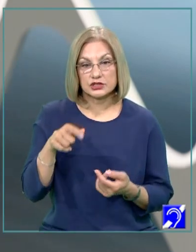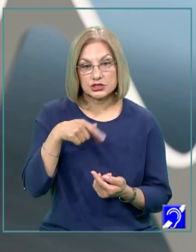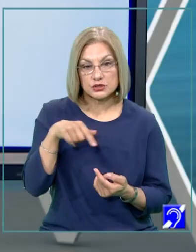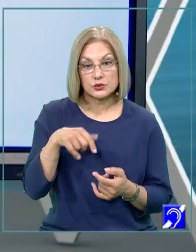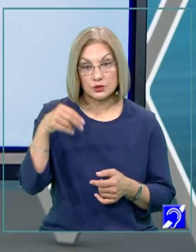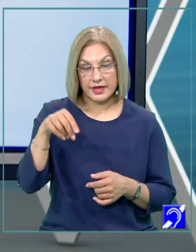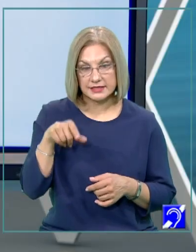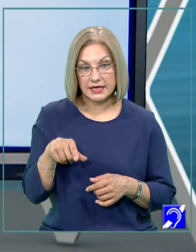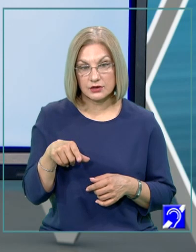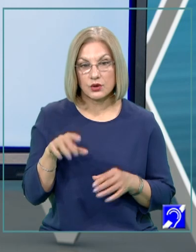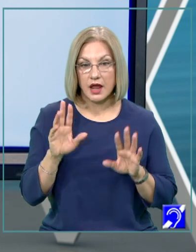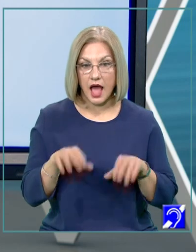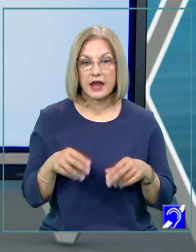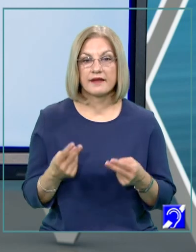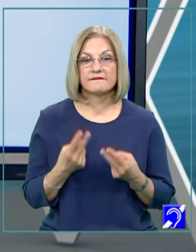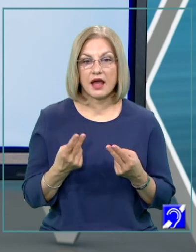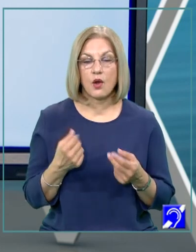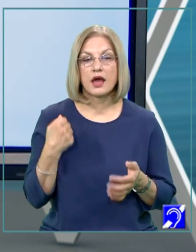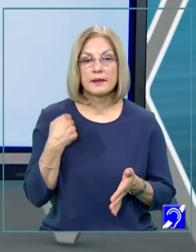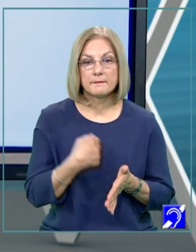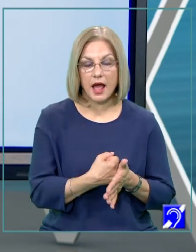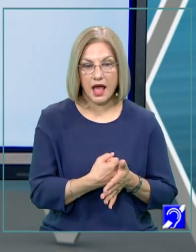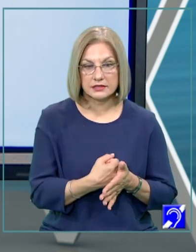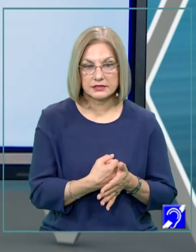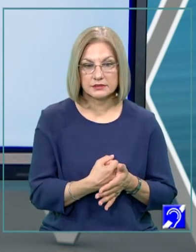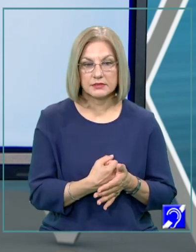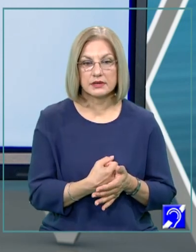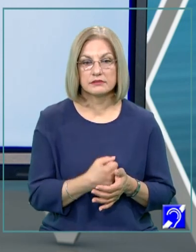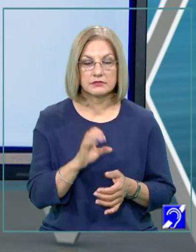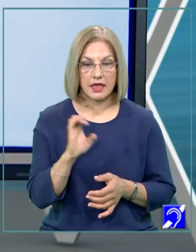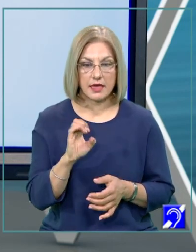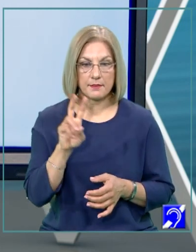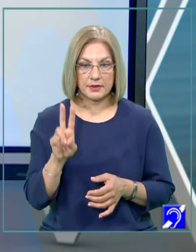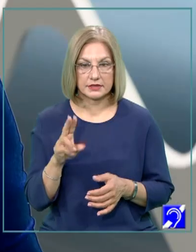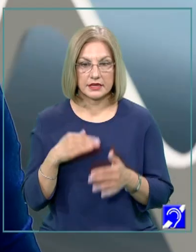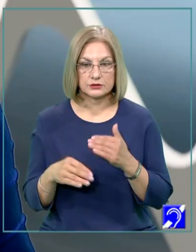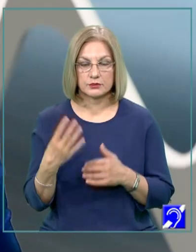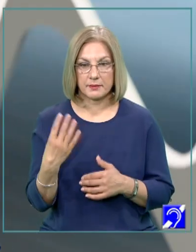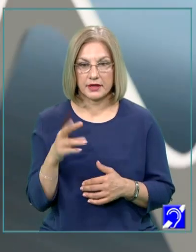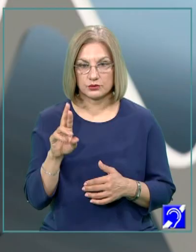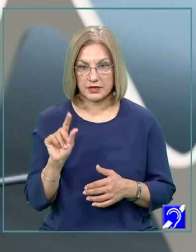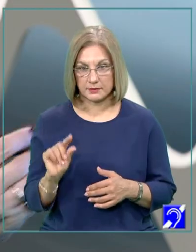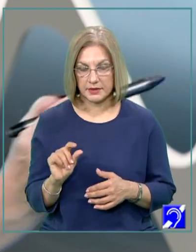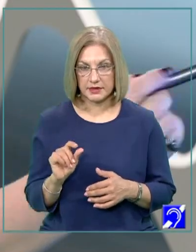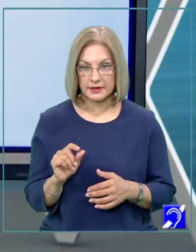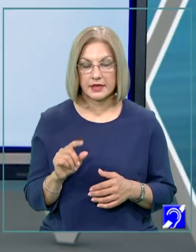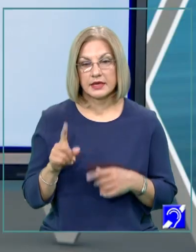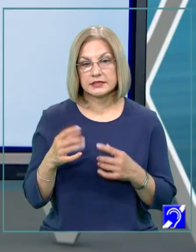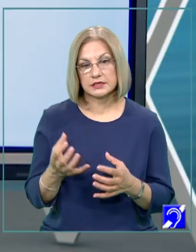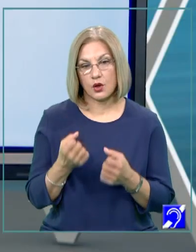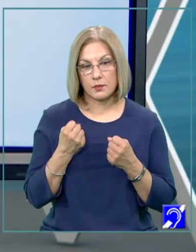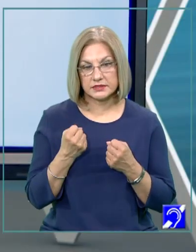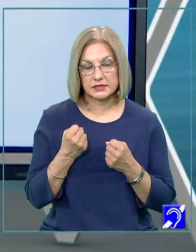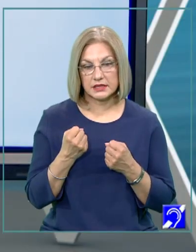exterior are valoare maximă și anume e pătrat supra 4 aer mic se obține în